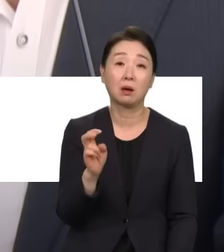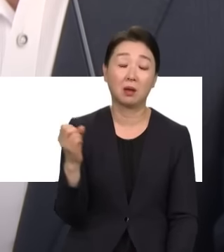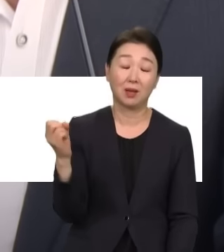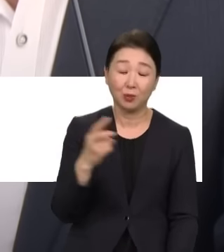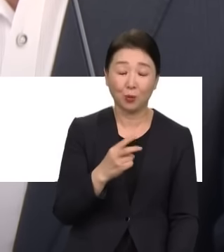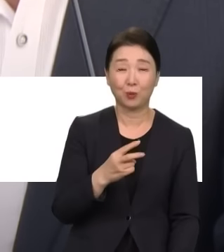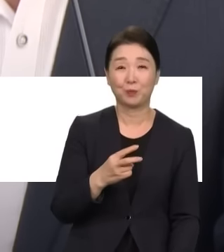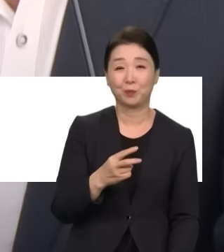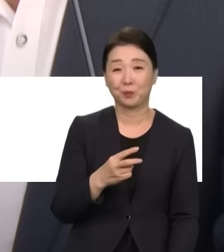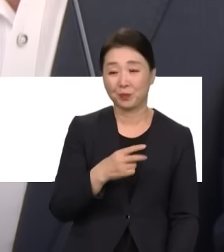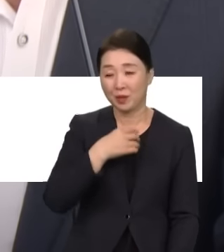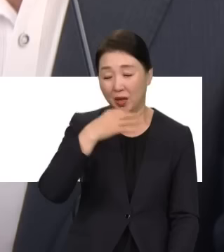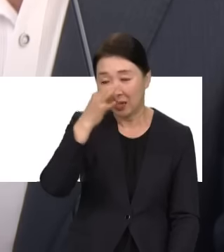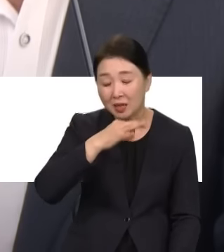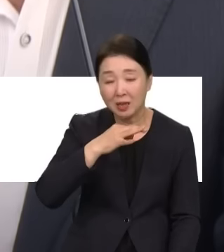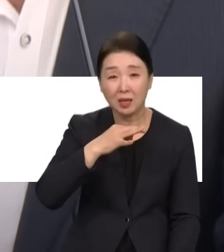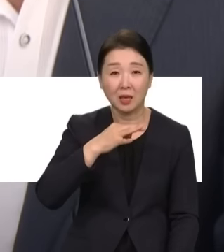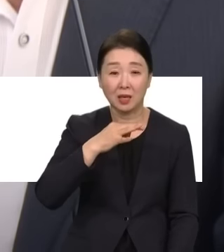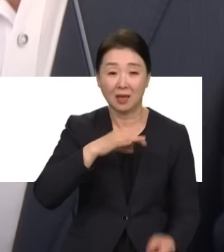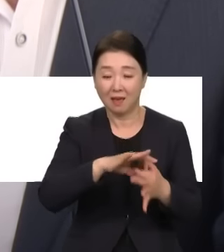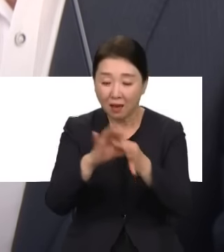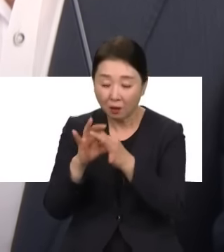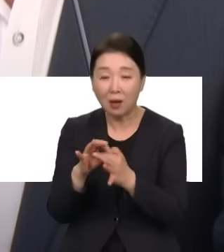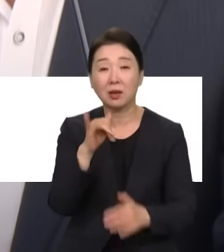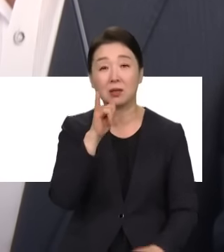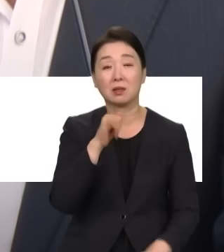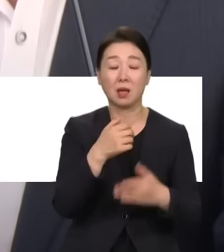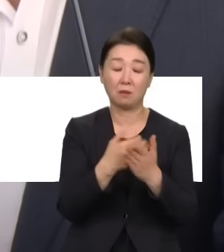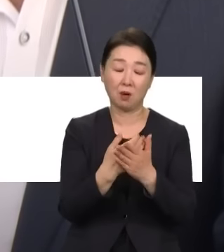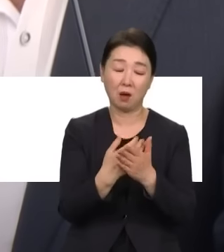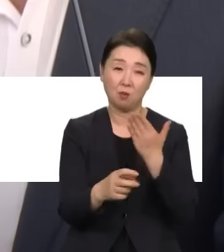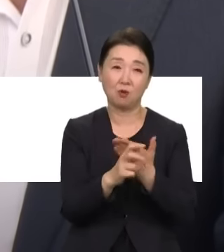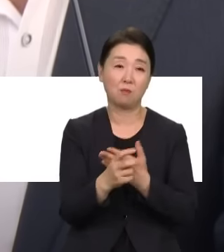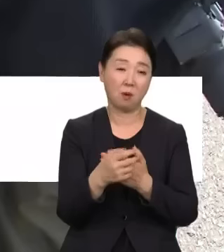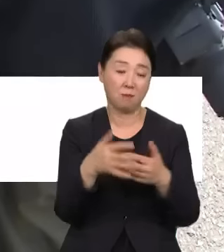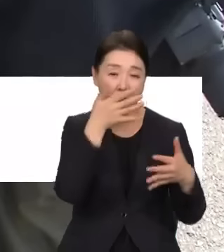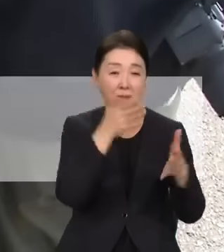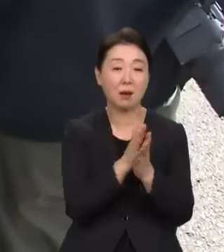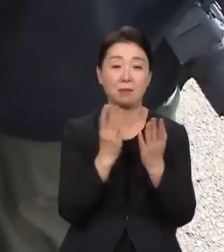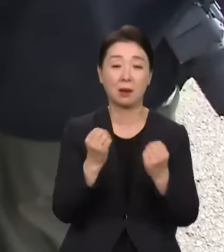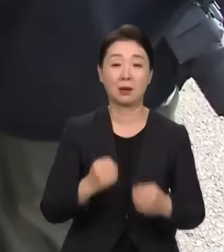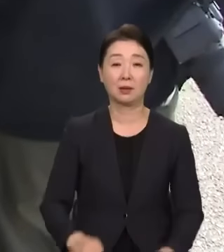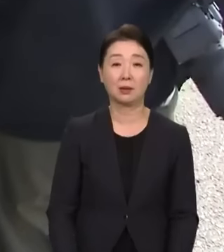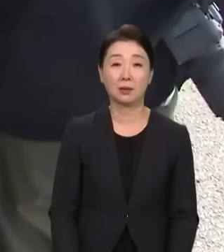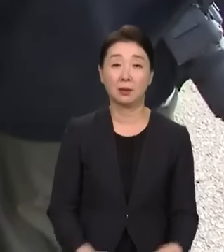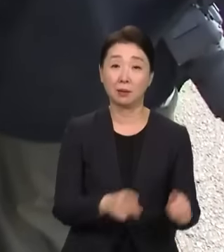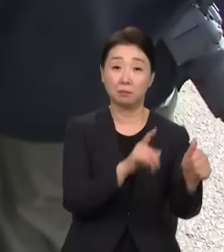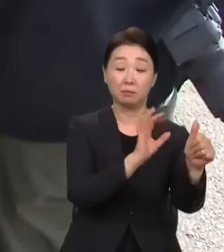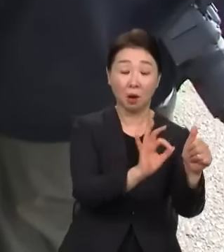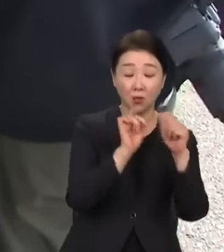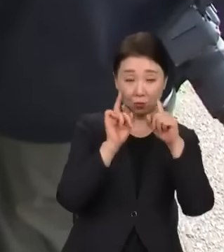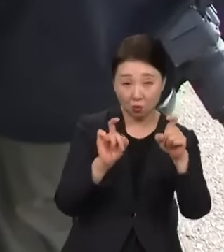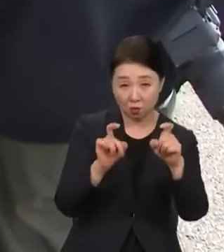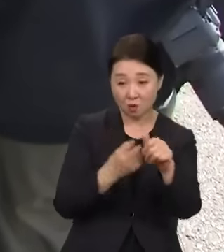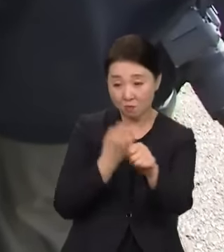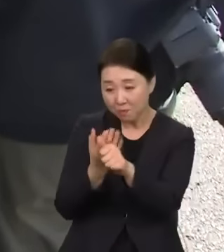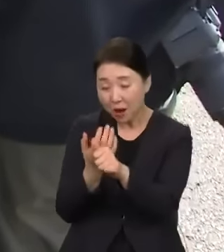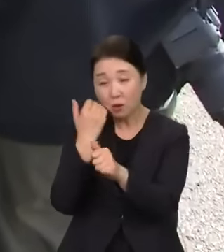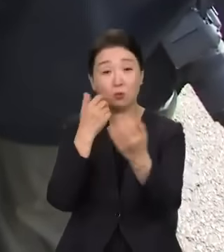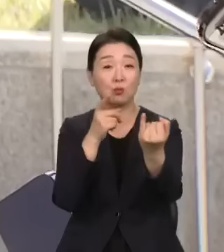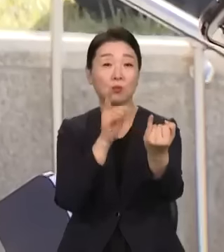이권과 그들의 이해관계, 이런 것 속에서 온갖 불법들이 이루어지고. 명 씨 관련 각종 의혹을 폭로해온